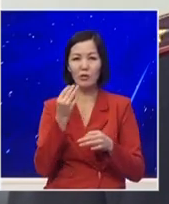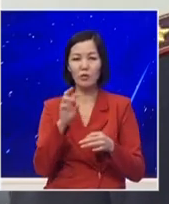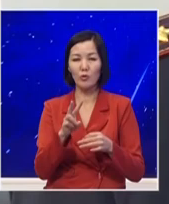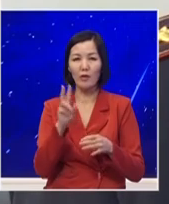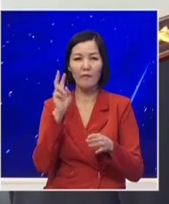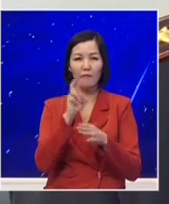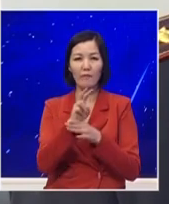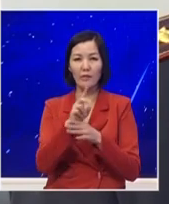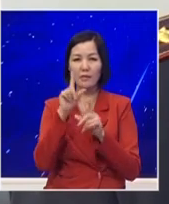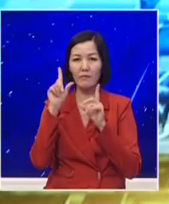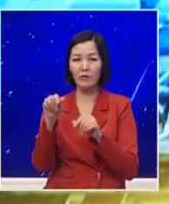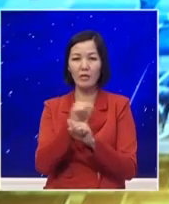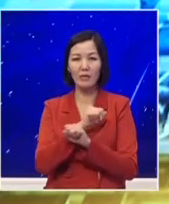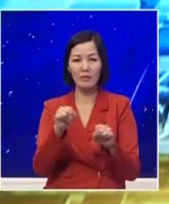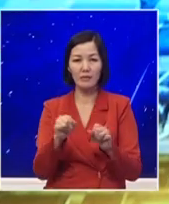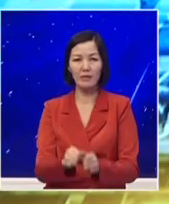выезда из страны.